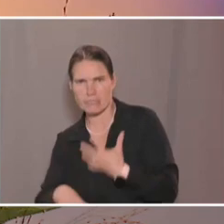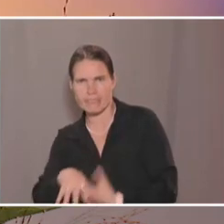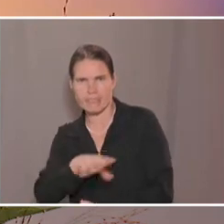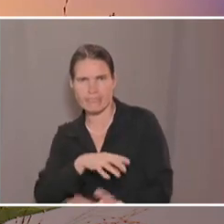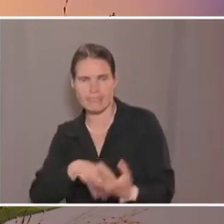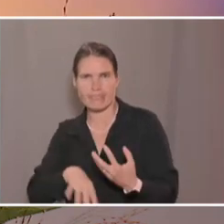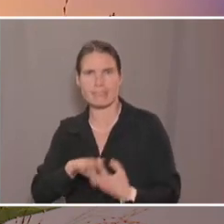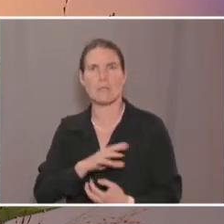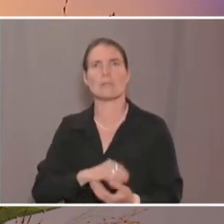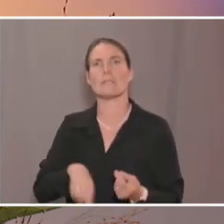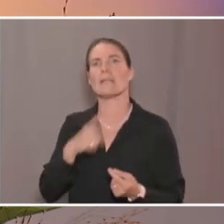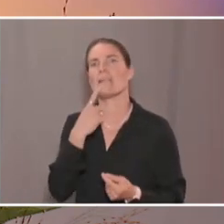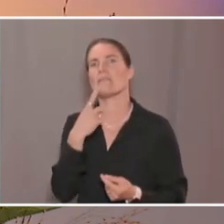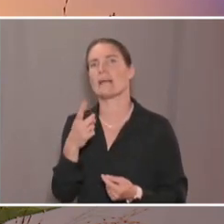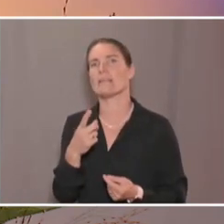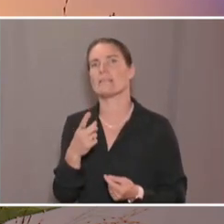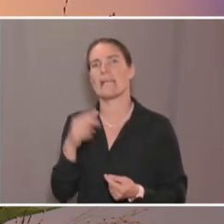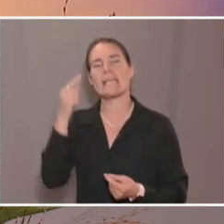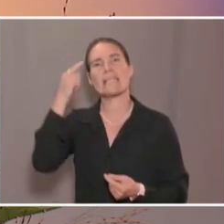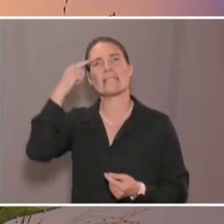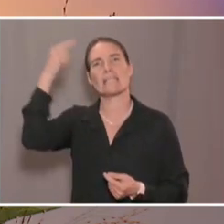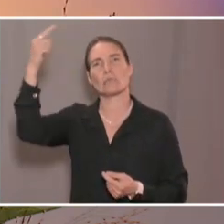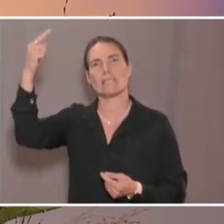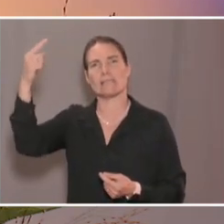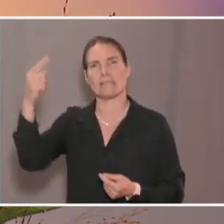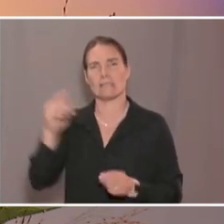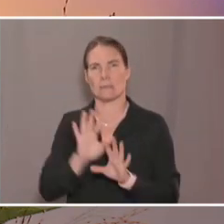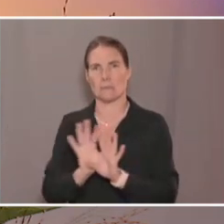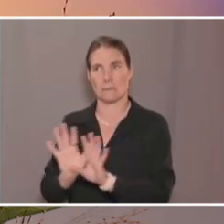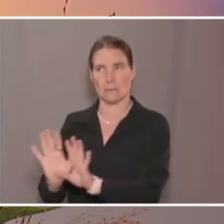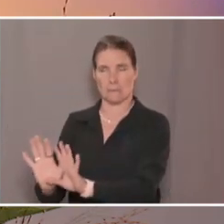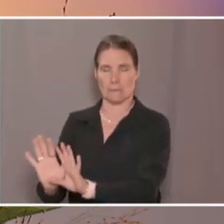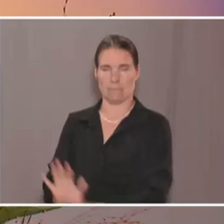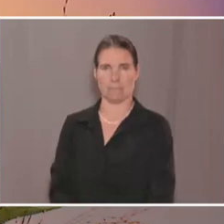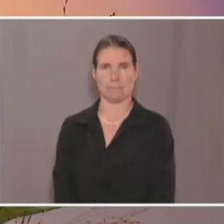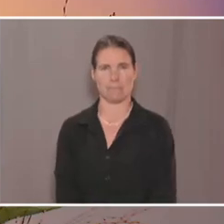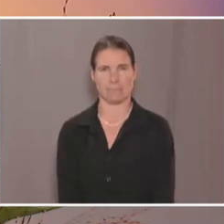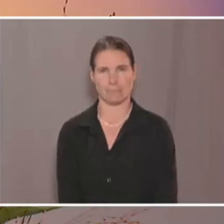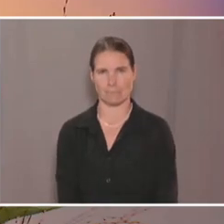und daher niemals vorzeugenden Intellektualität ist gefallen. Zitat Ende.